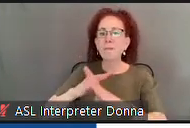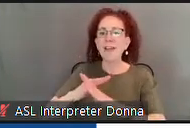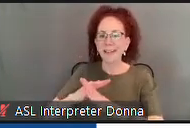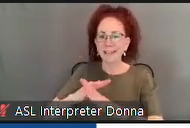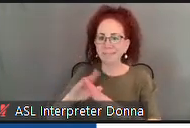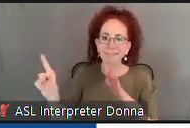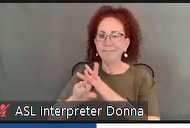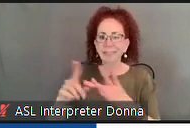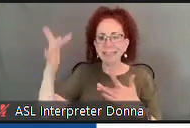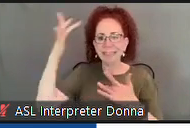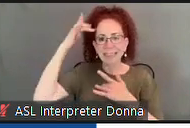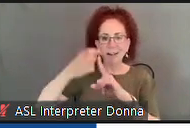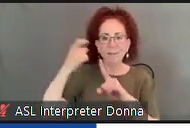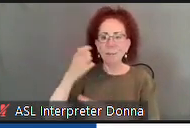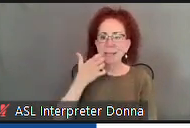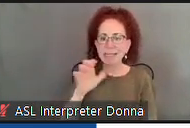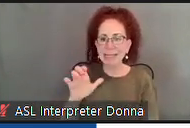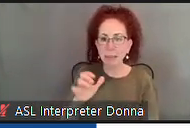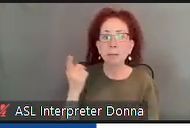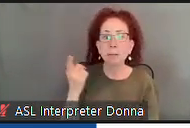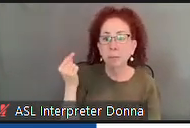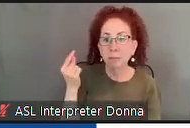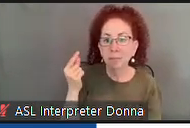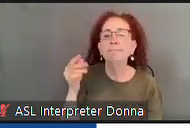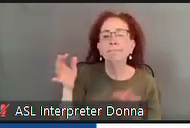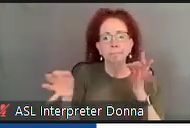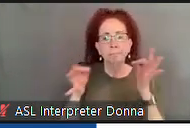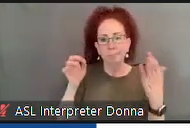我们要预防所有任何人，